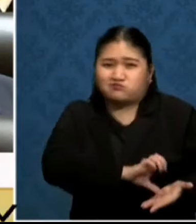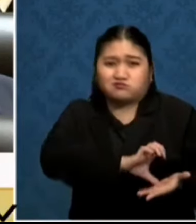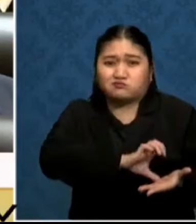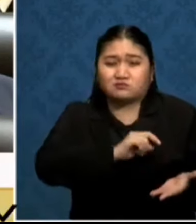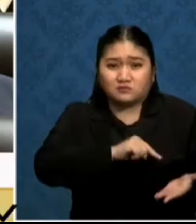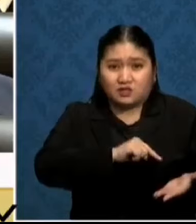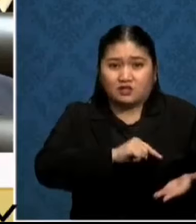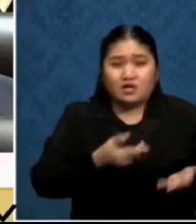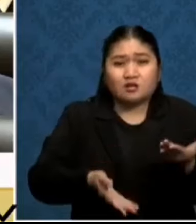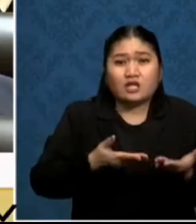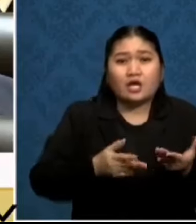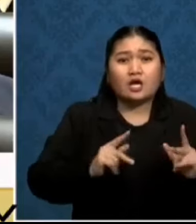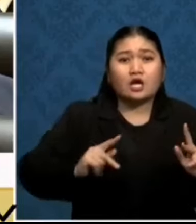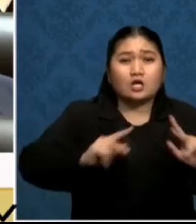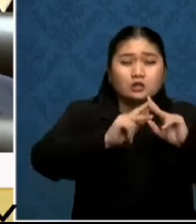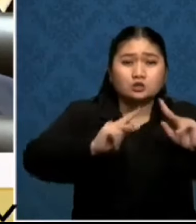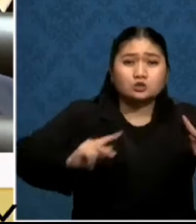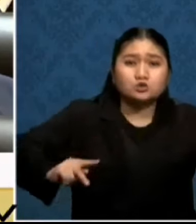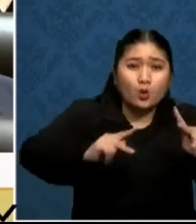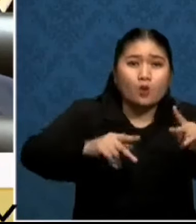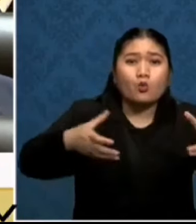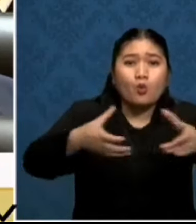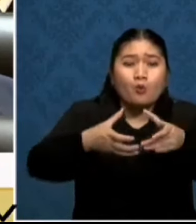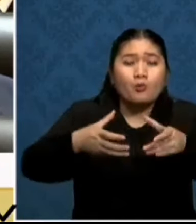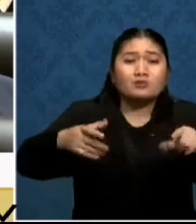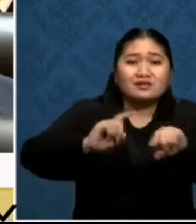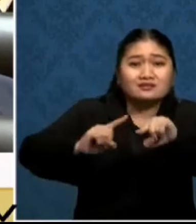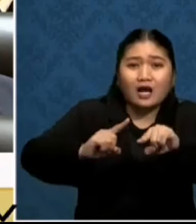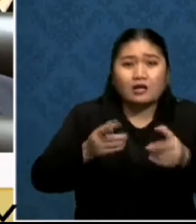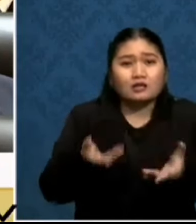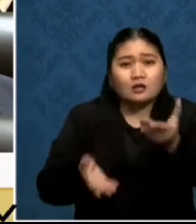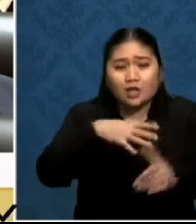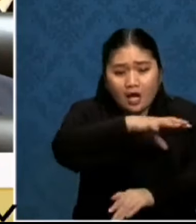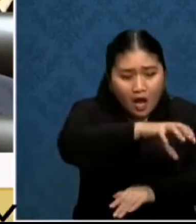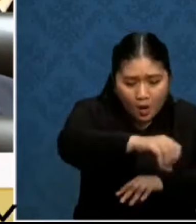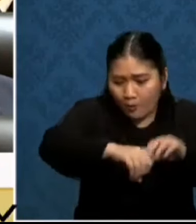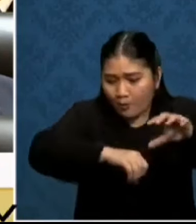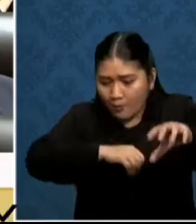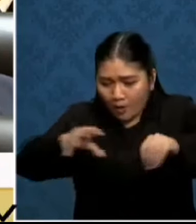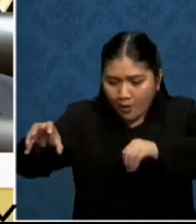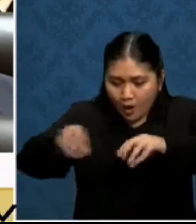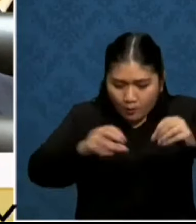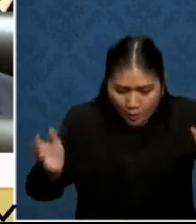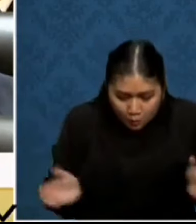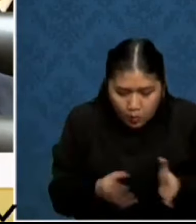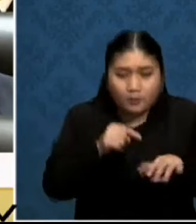กระทรวงนู้นกระทรวงนี้ของพรรคร่วมนู้นพรรคร่วมนี้แล้วใช้มติ